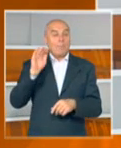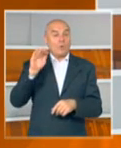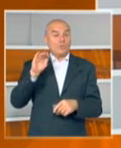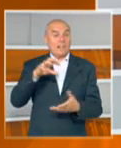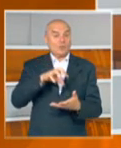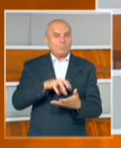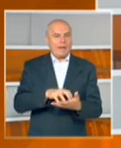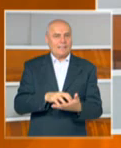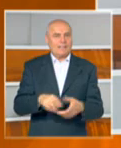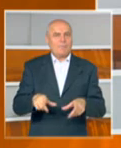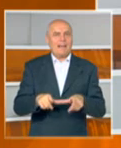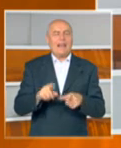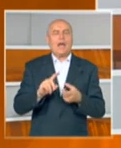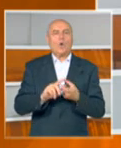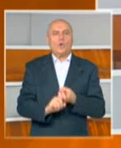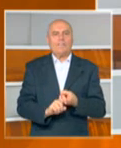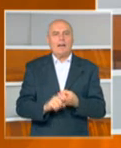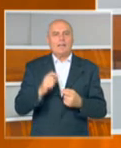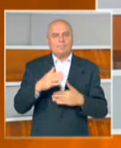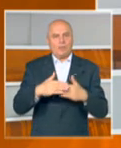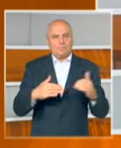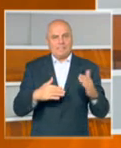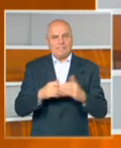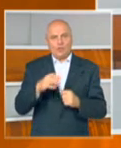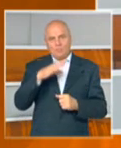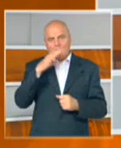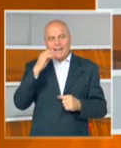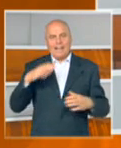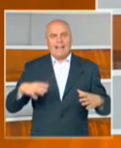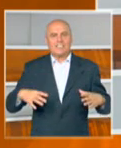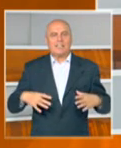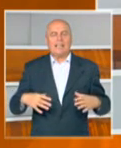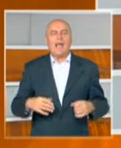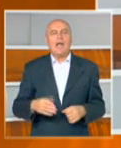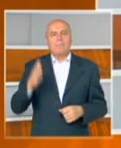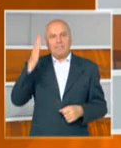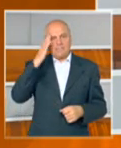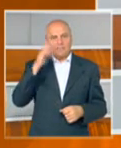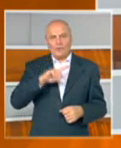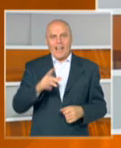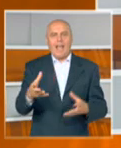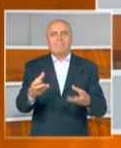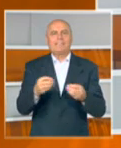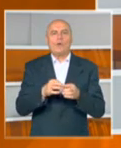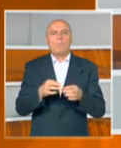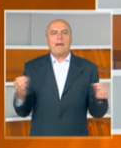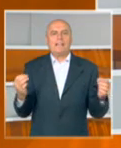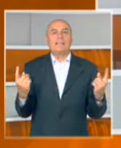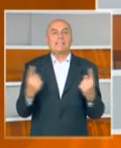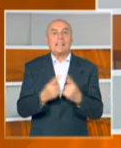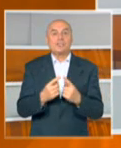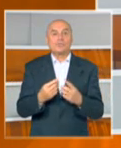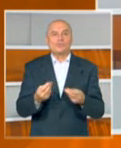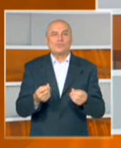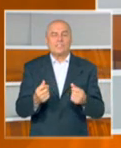прогнозираха от партията на Меглена Кунева. Според експертите от България на гражданите, правителството не е взело мерки срещу сушата и